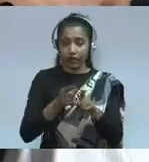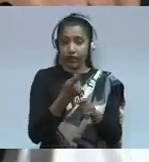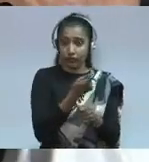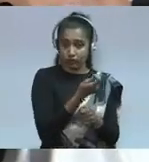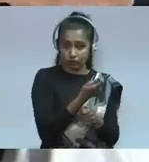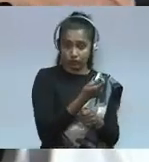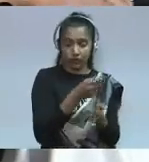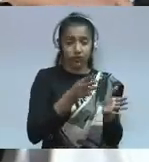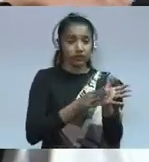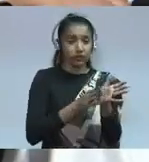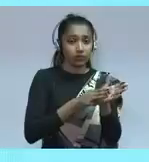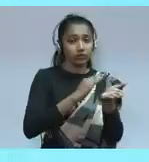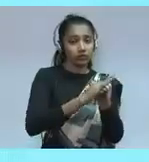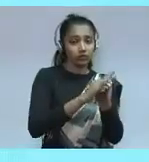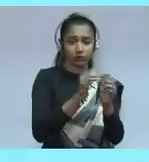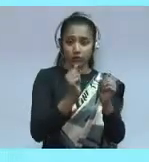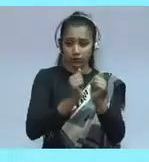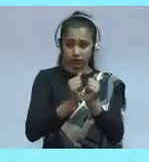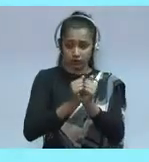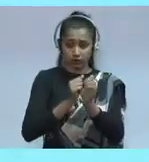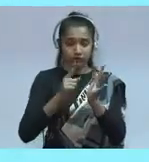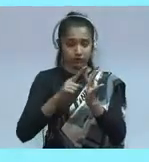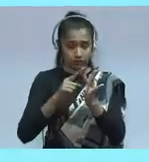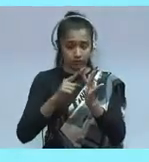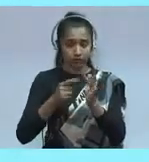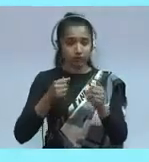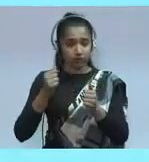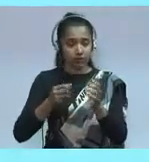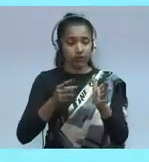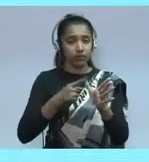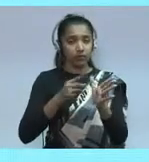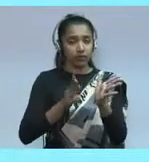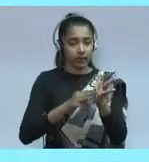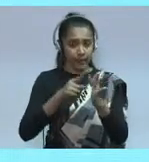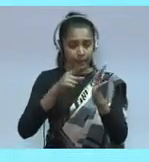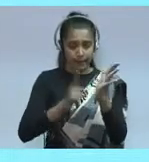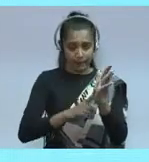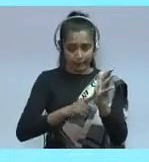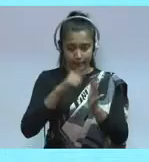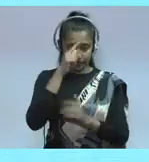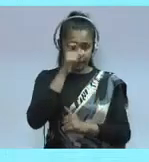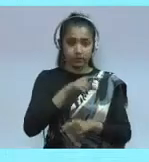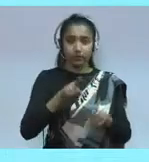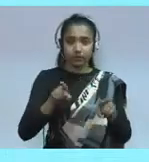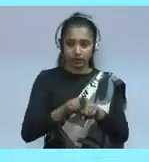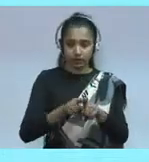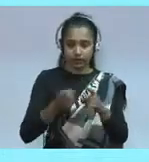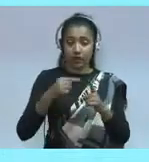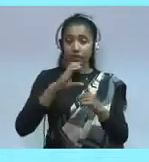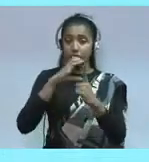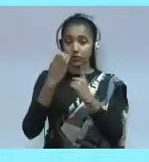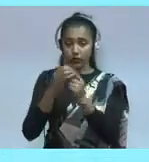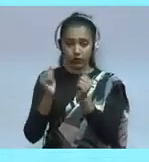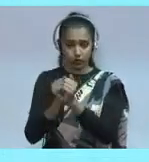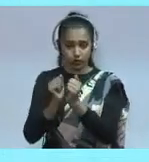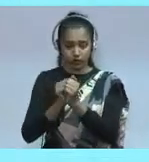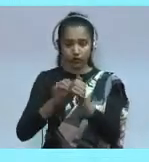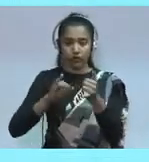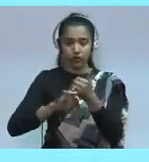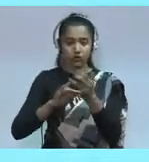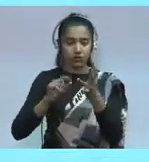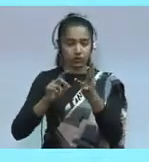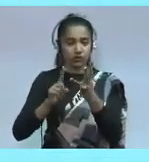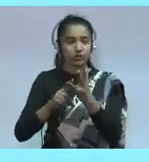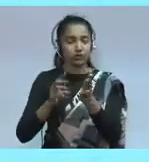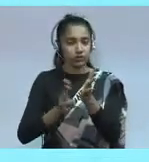සාමාජික සුබසාධන කටයුතු ඉංජිනේරු අමිල් ප්‍රියන්ත, සංස්කෘතික කටයුතු සෝමලතා හේරත් මැණිකේ